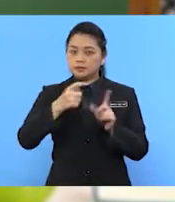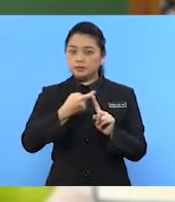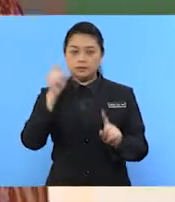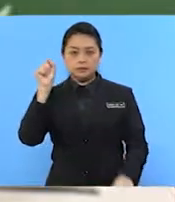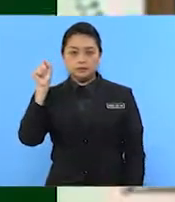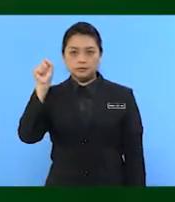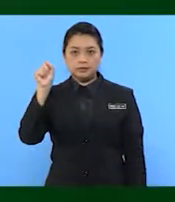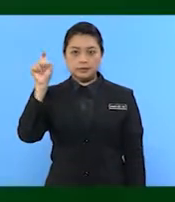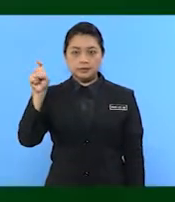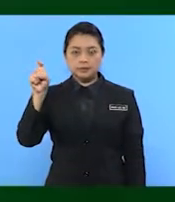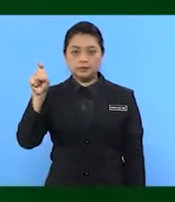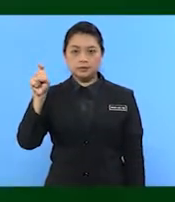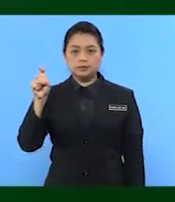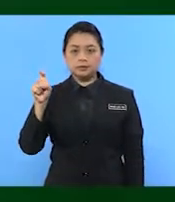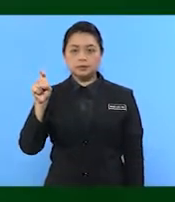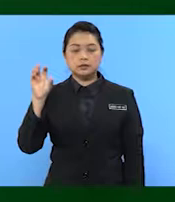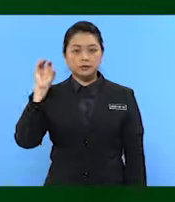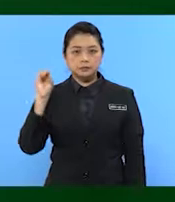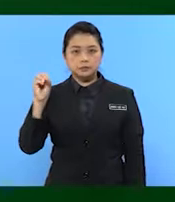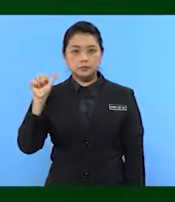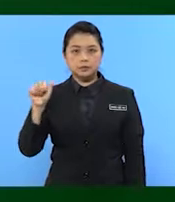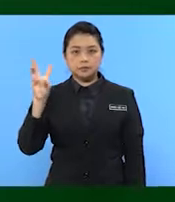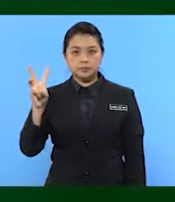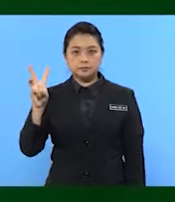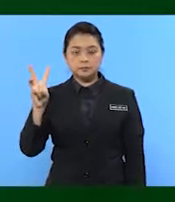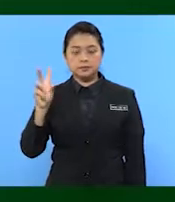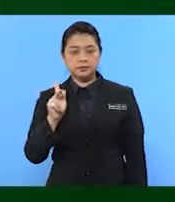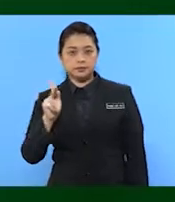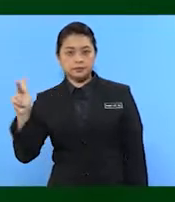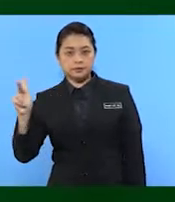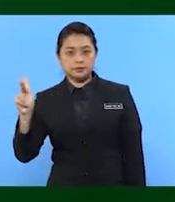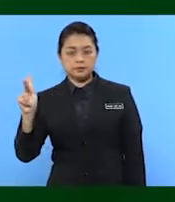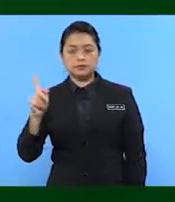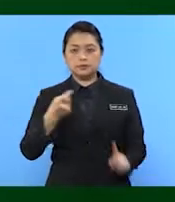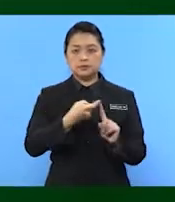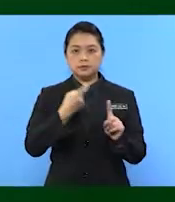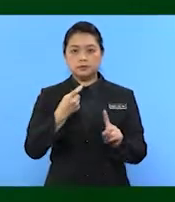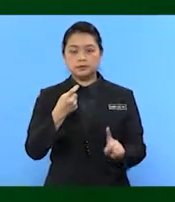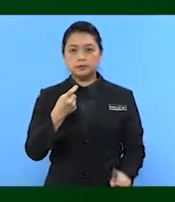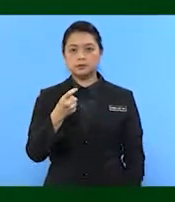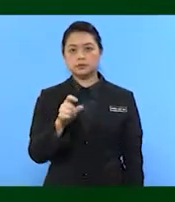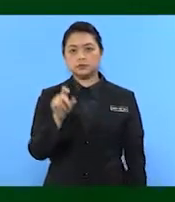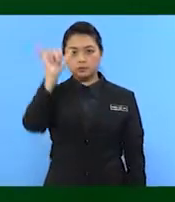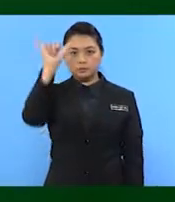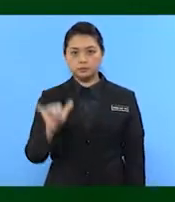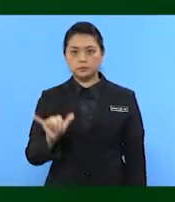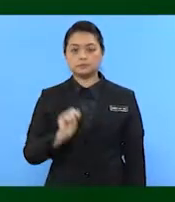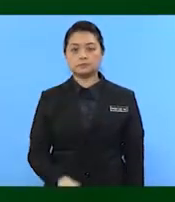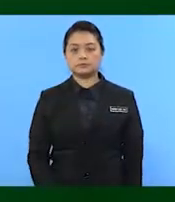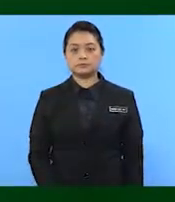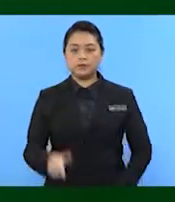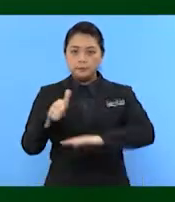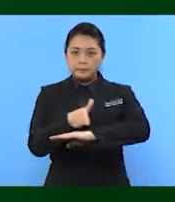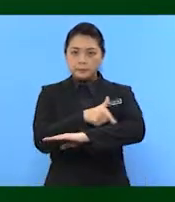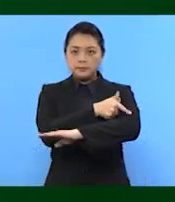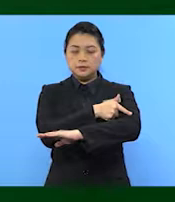X iaitu sifar perpuluhan 6 unit ke kanan dari paksi Y dan panjang